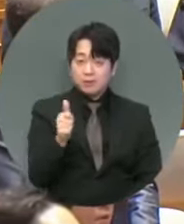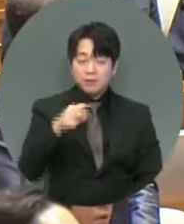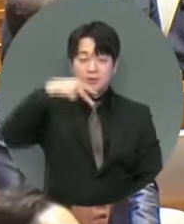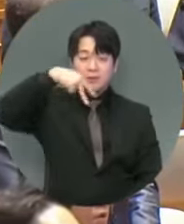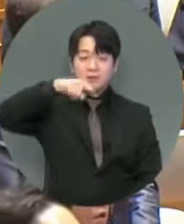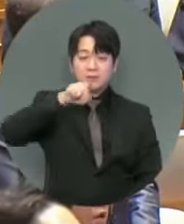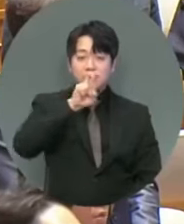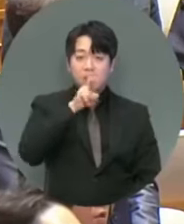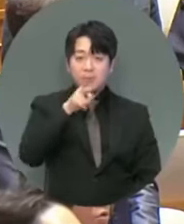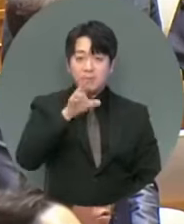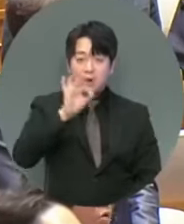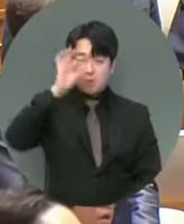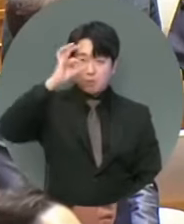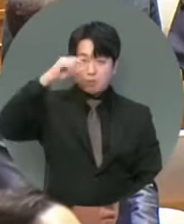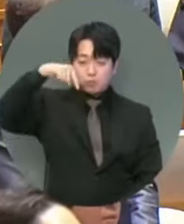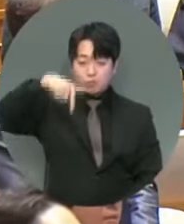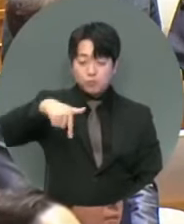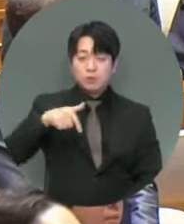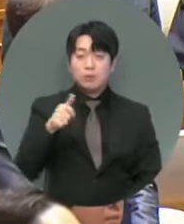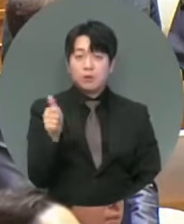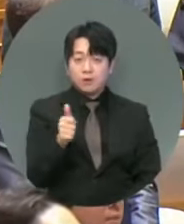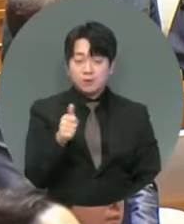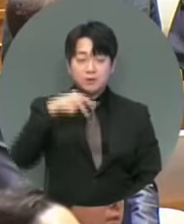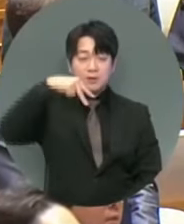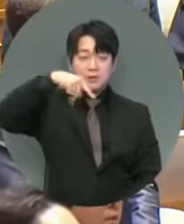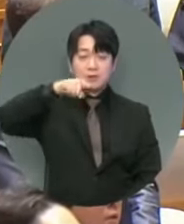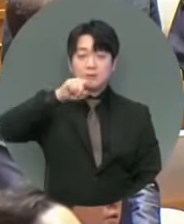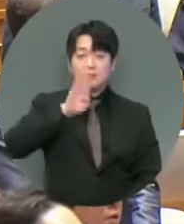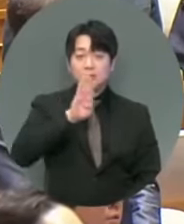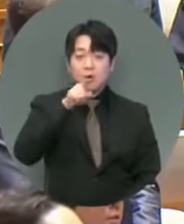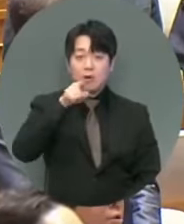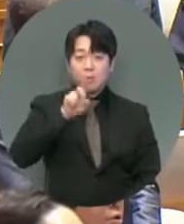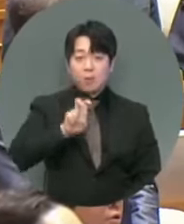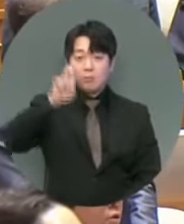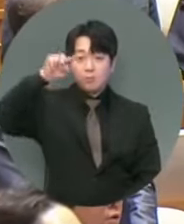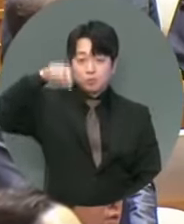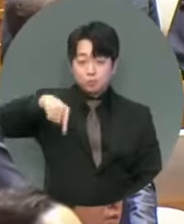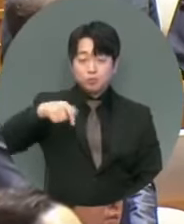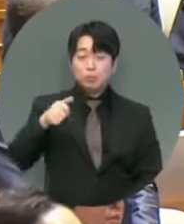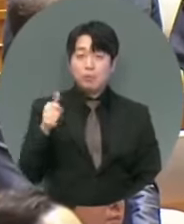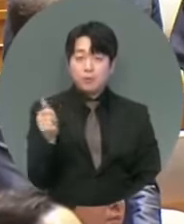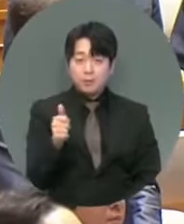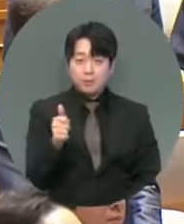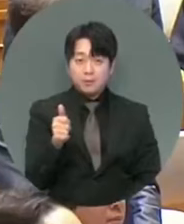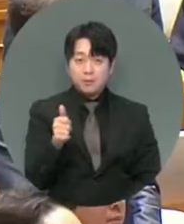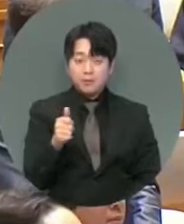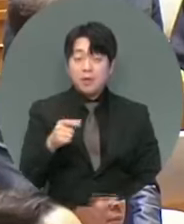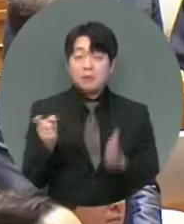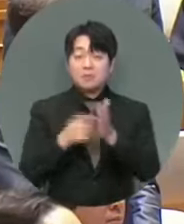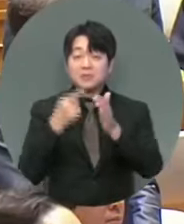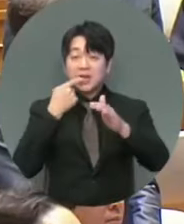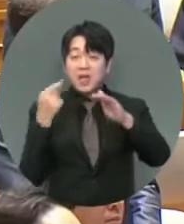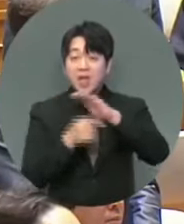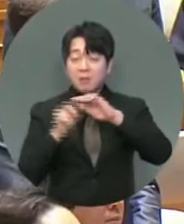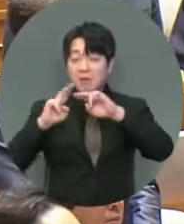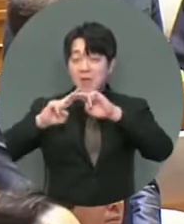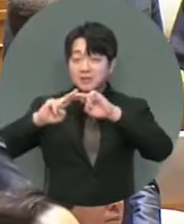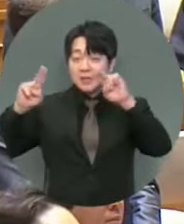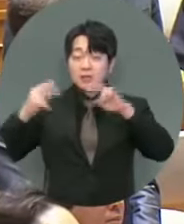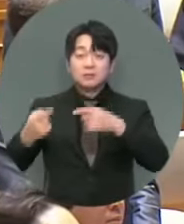서명욱 의원, 서범수 의원, 비상계엄 해제 요구